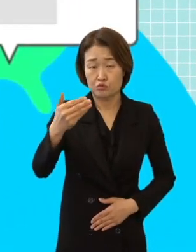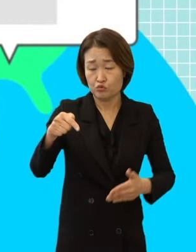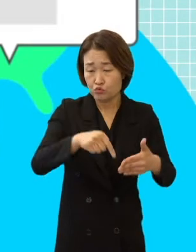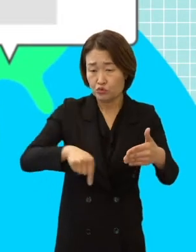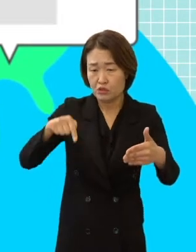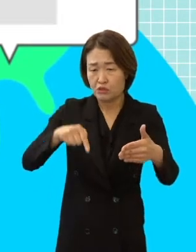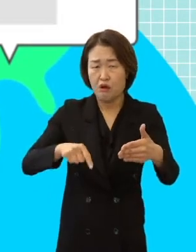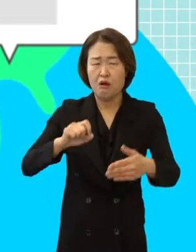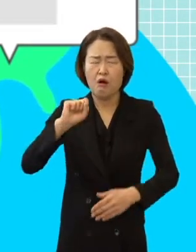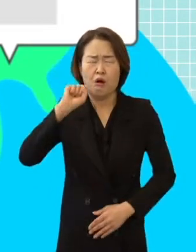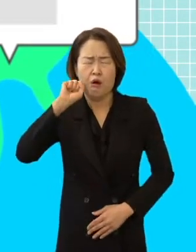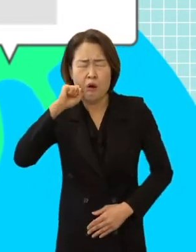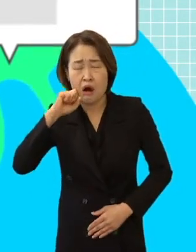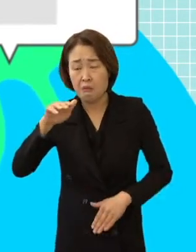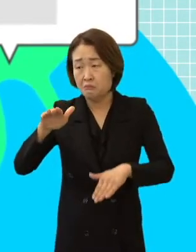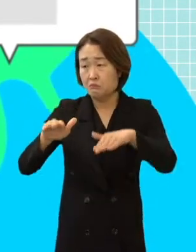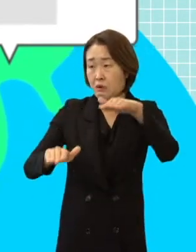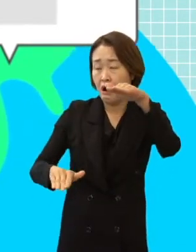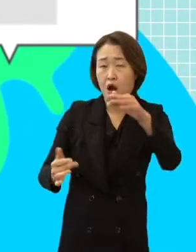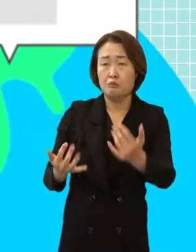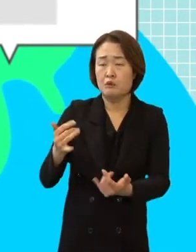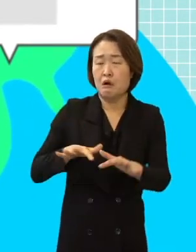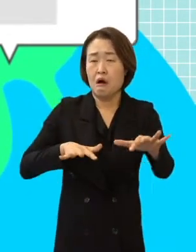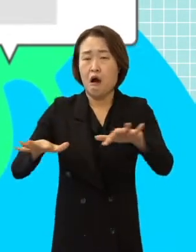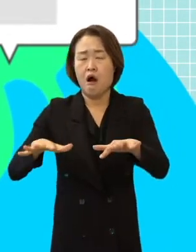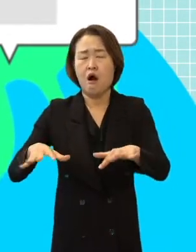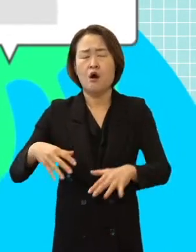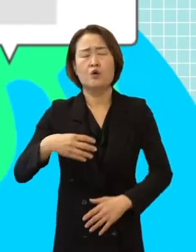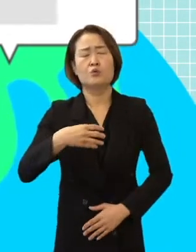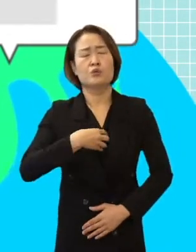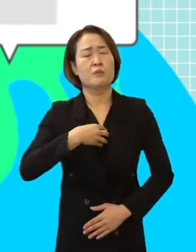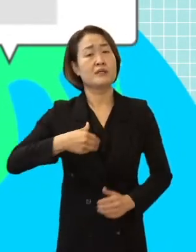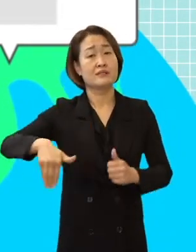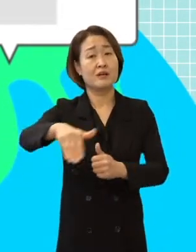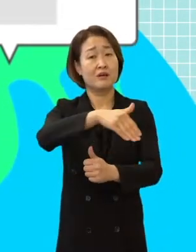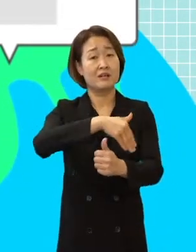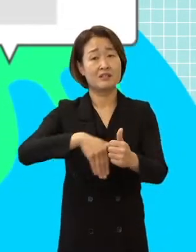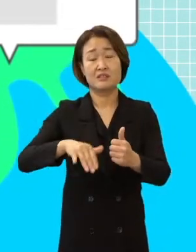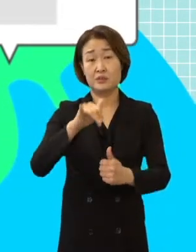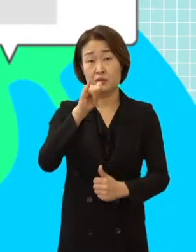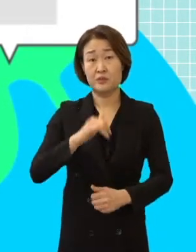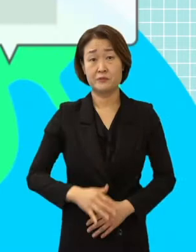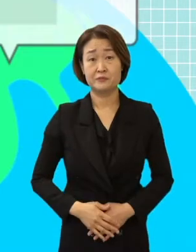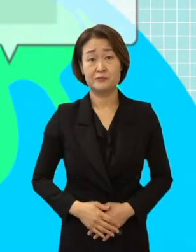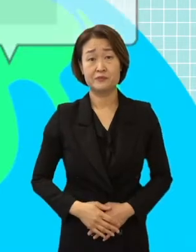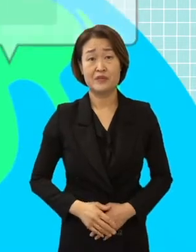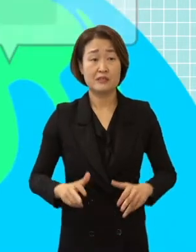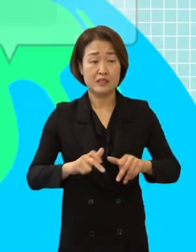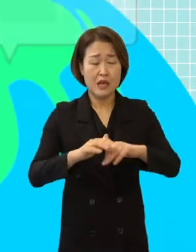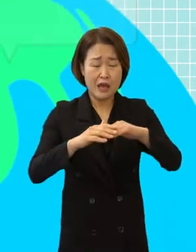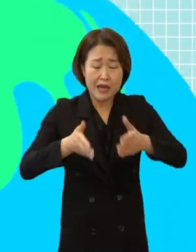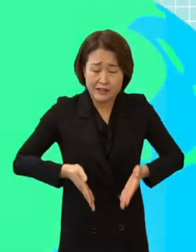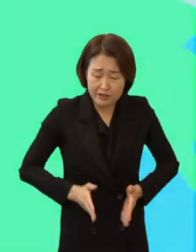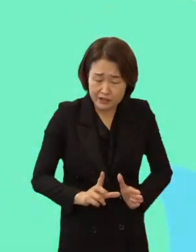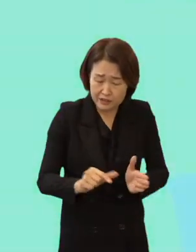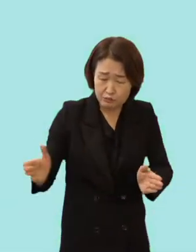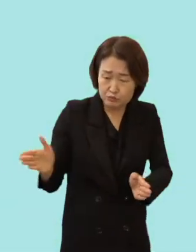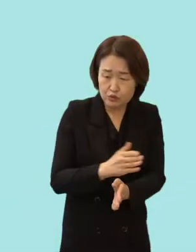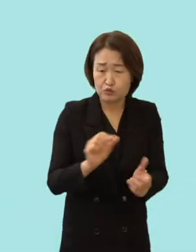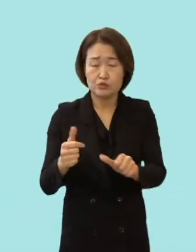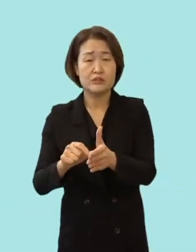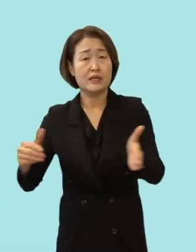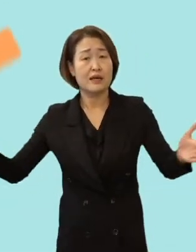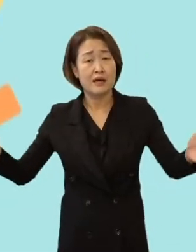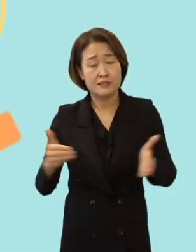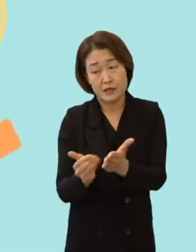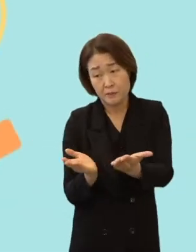이들이 빈곤, 불평등, 재난 위험 등 취약한 환경에 노출되어 있습니다. 장애인의 모든 삶에 맞춤형